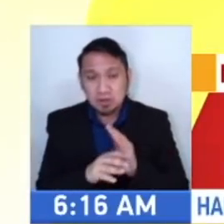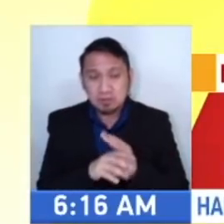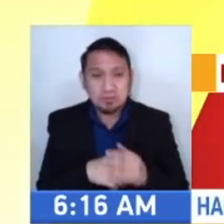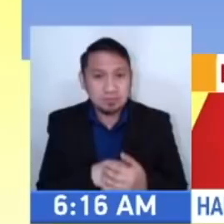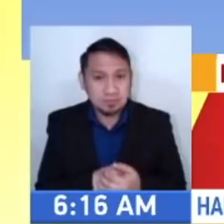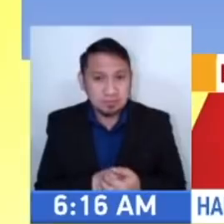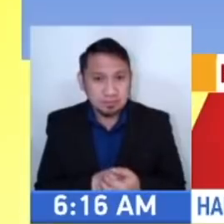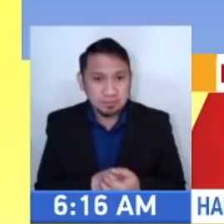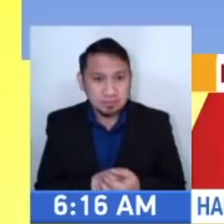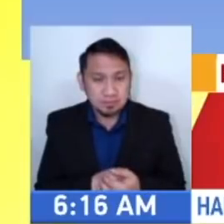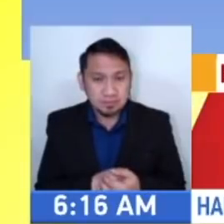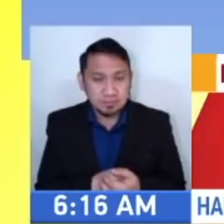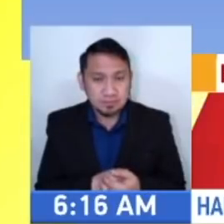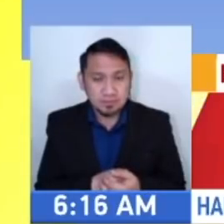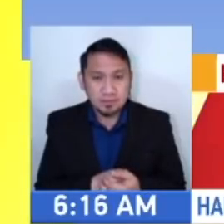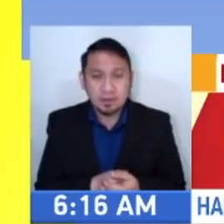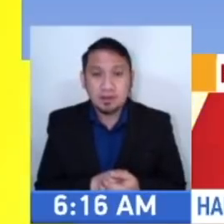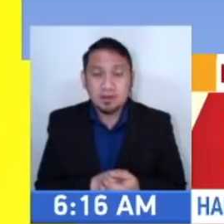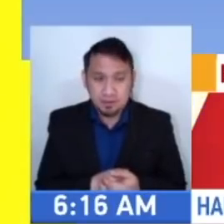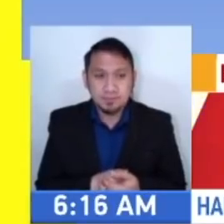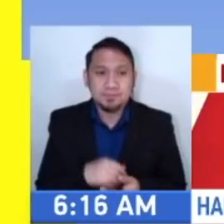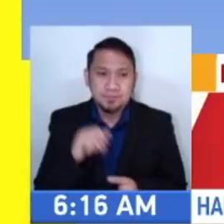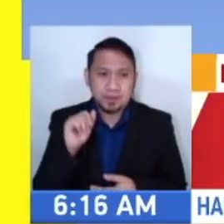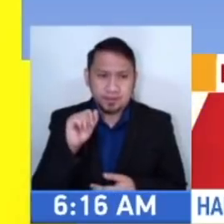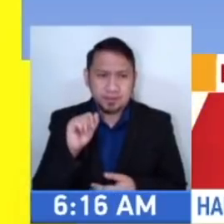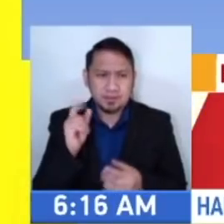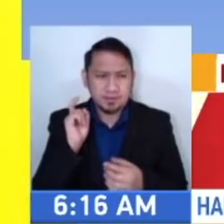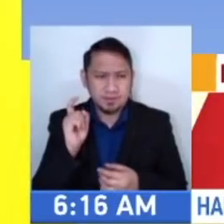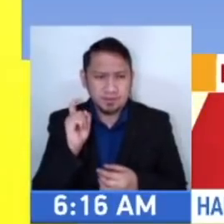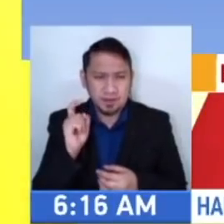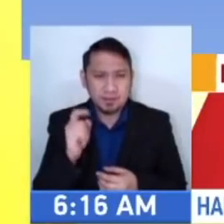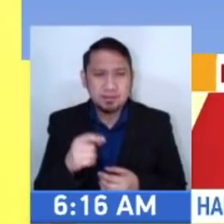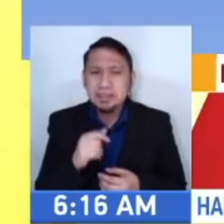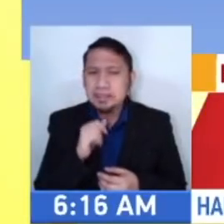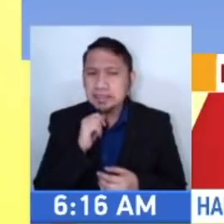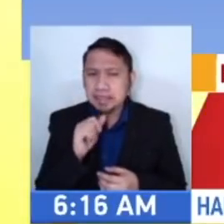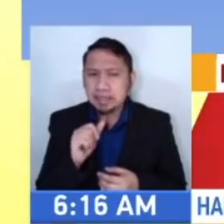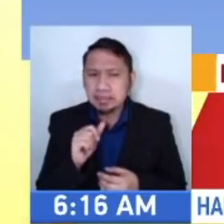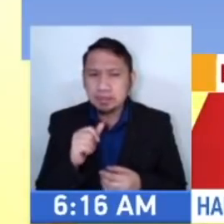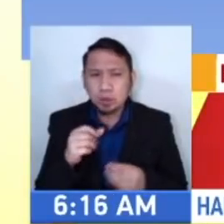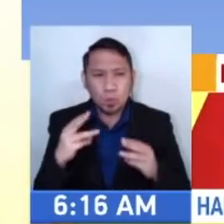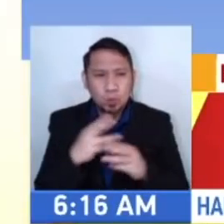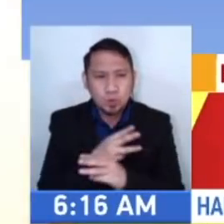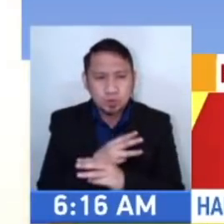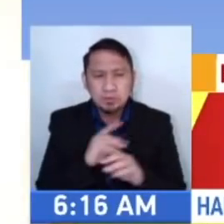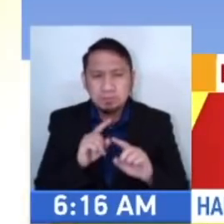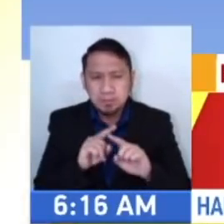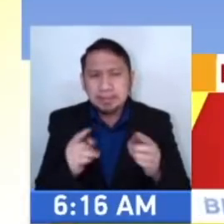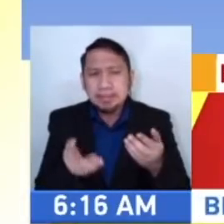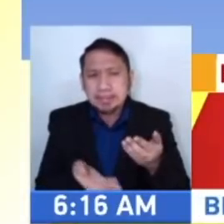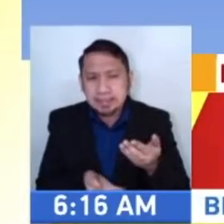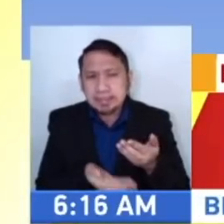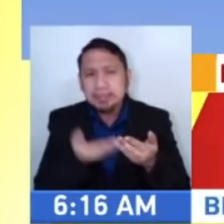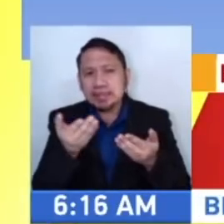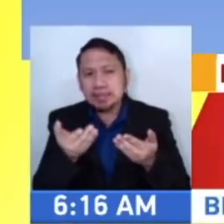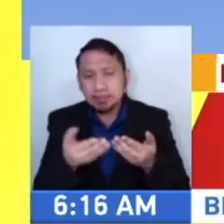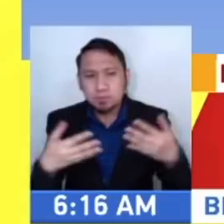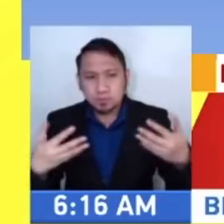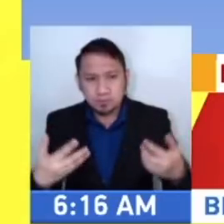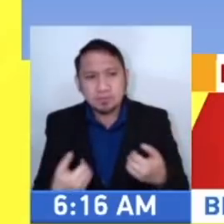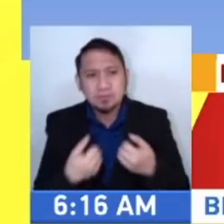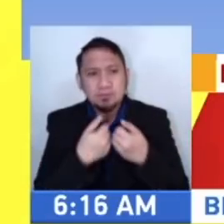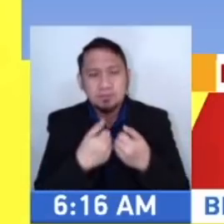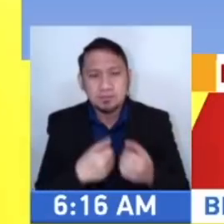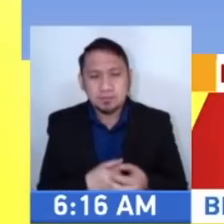Yes, ma'am. Mabilis naman po kasi minor accidents lang naman po. Kagaya na nabanggit ko po, minor rear end accidents. At naitabi naman